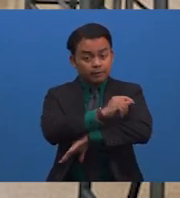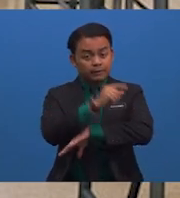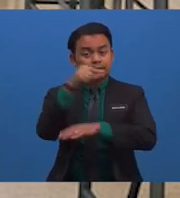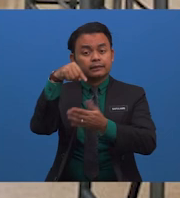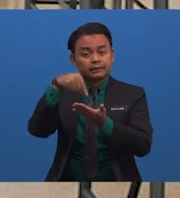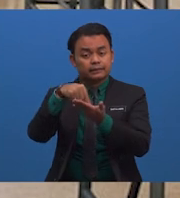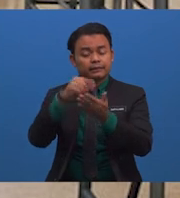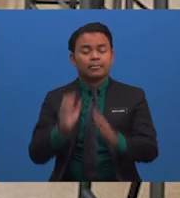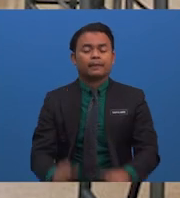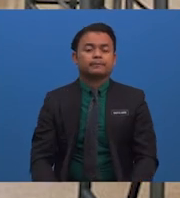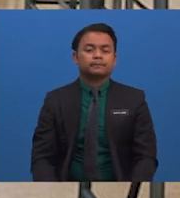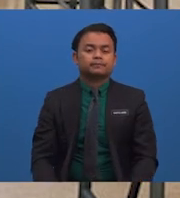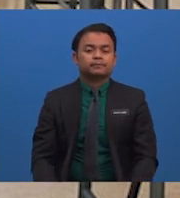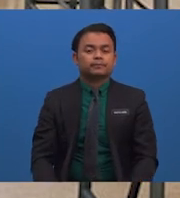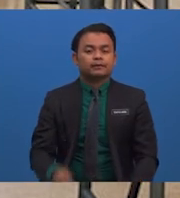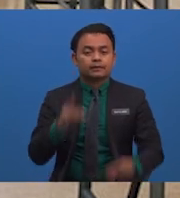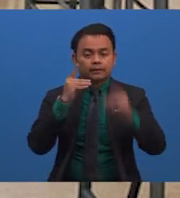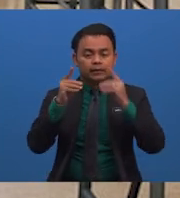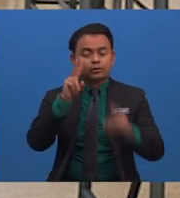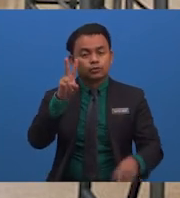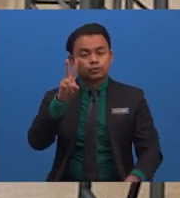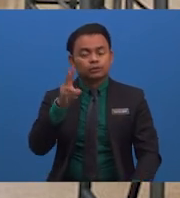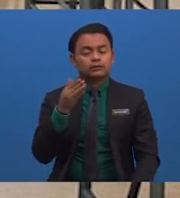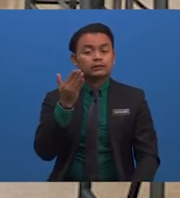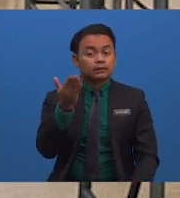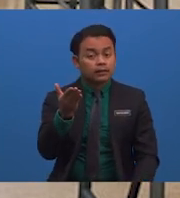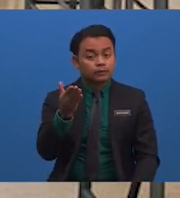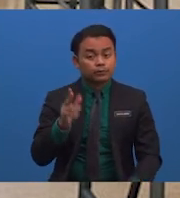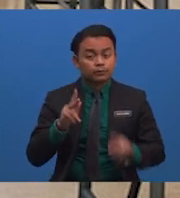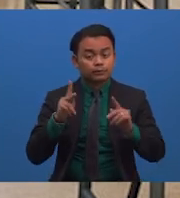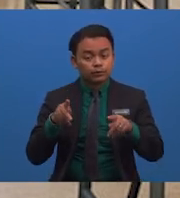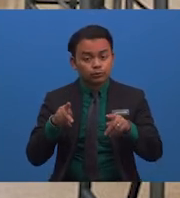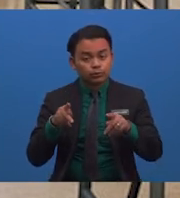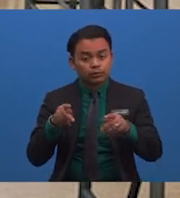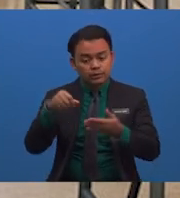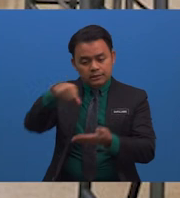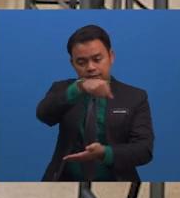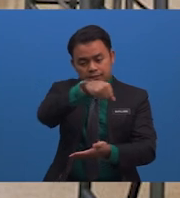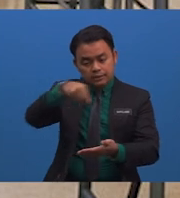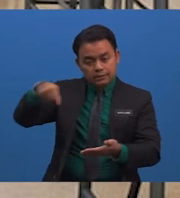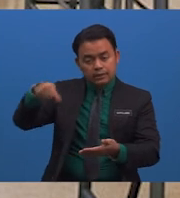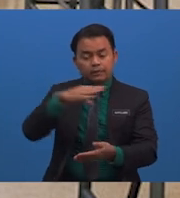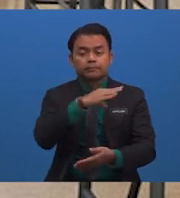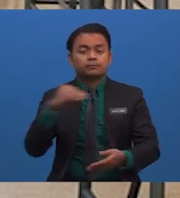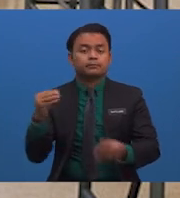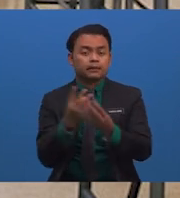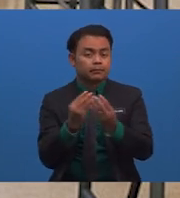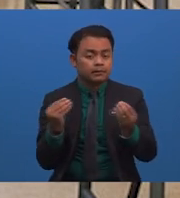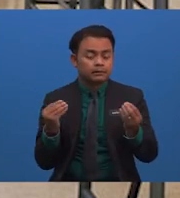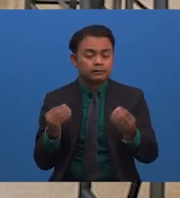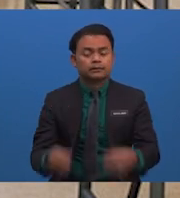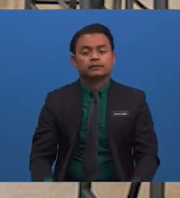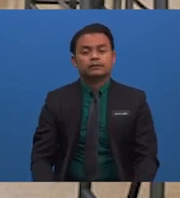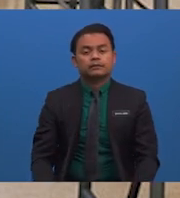dua ialah, kamu perlu siram dan baja supaya subur kerana bunga raya